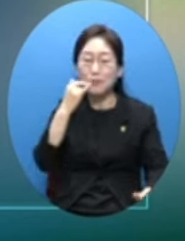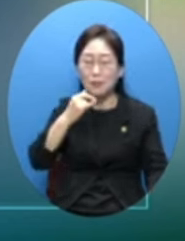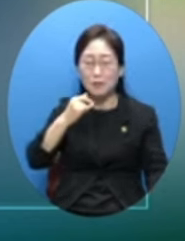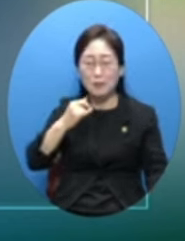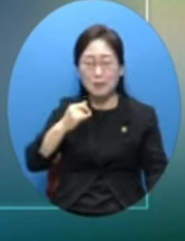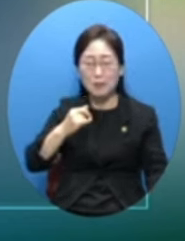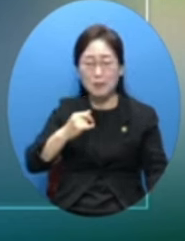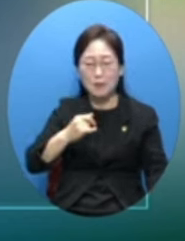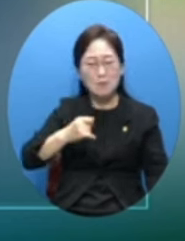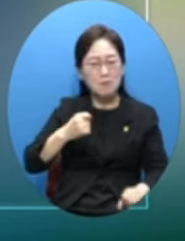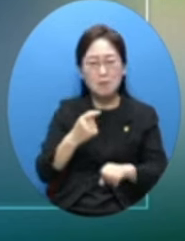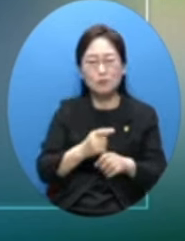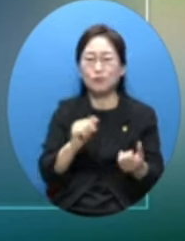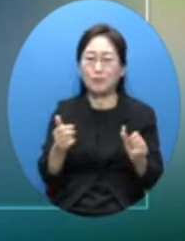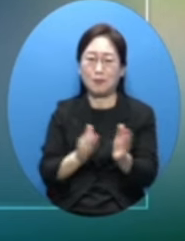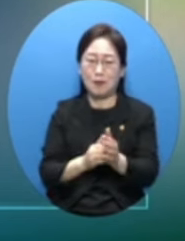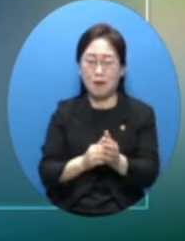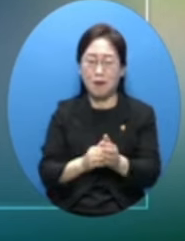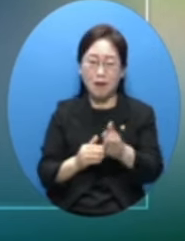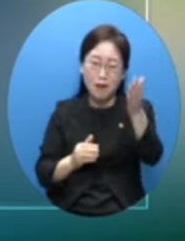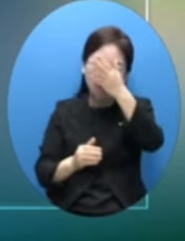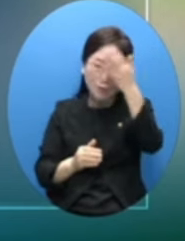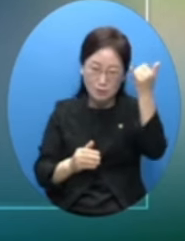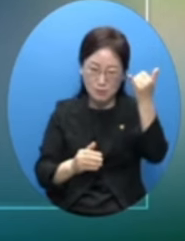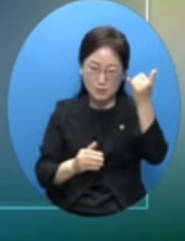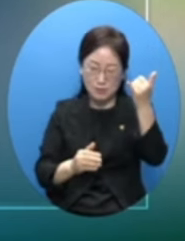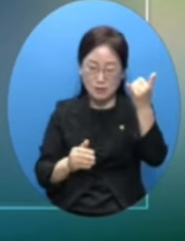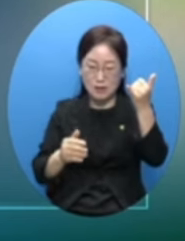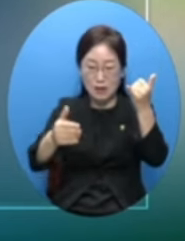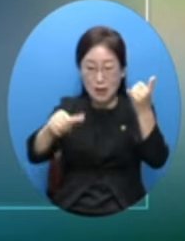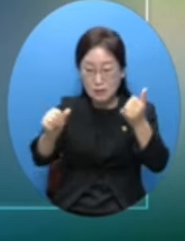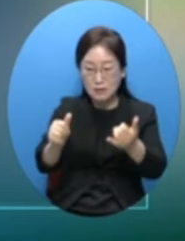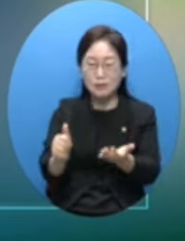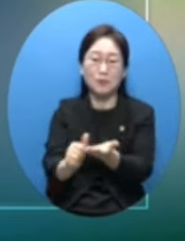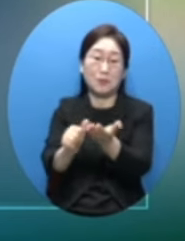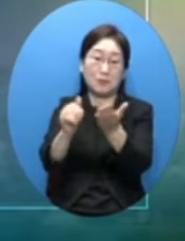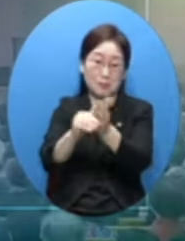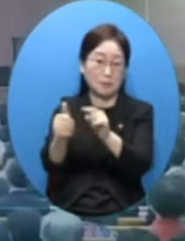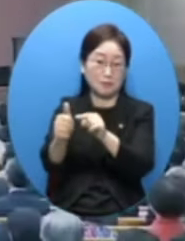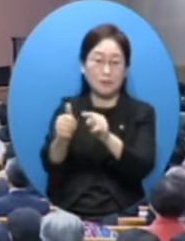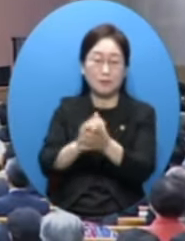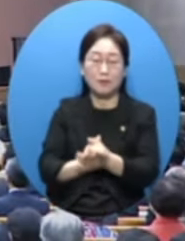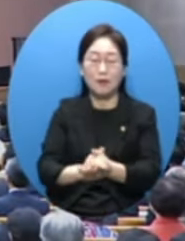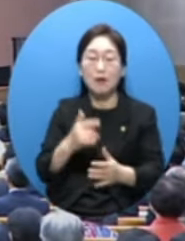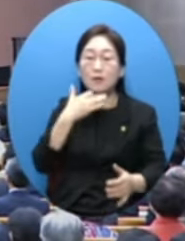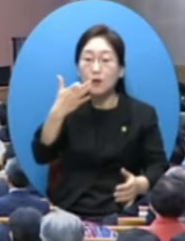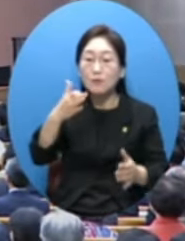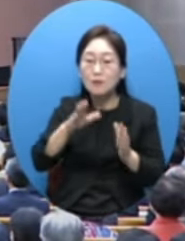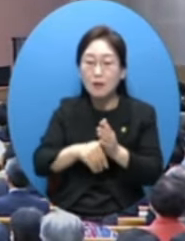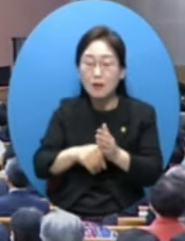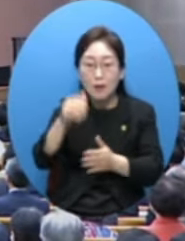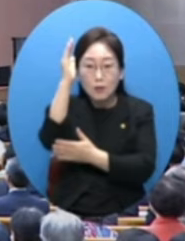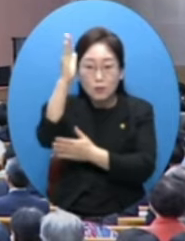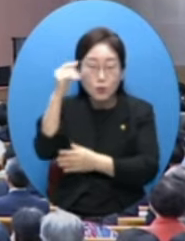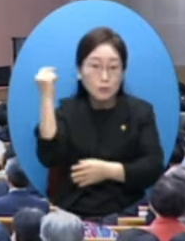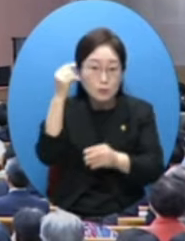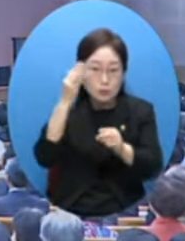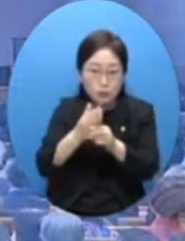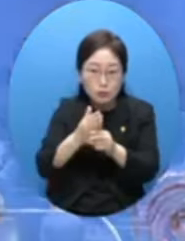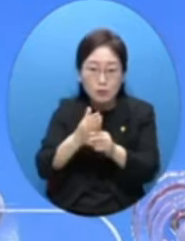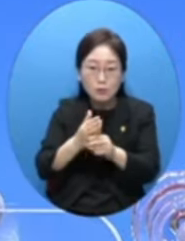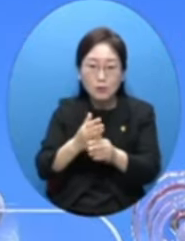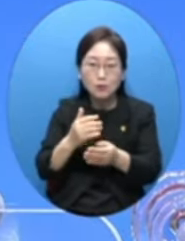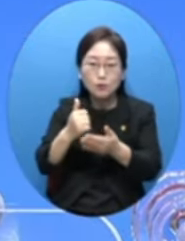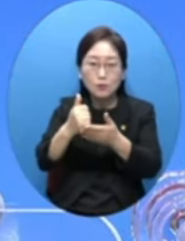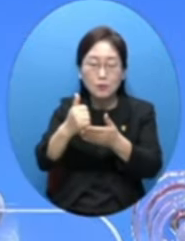돌아가셔서 조부모 밑에서 자랐습니다. 그런데 19살 때 설교를 듣다가 주님의 부르심을